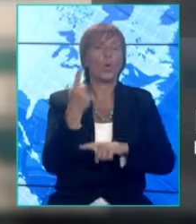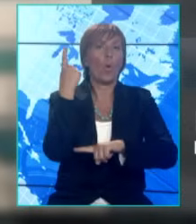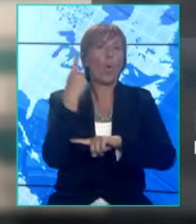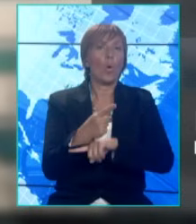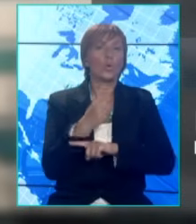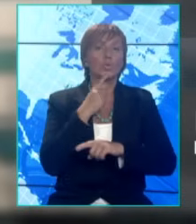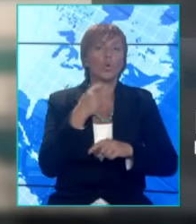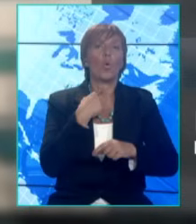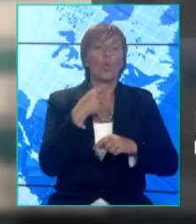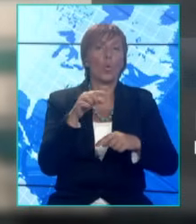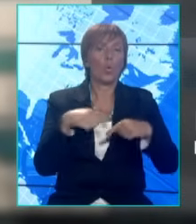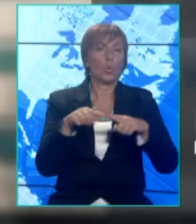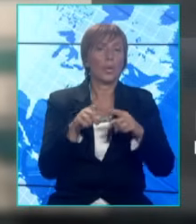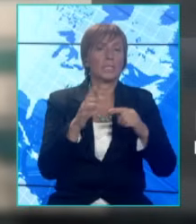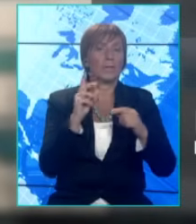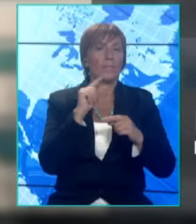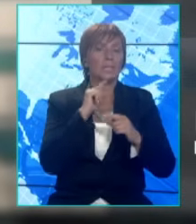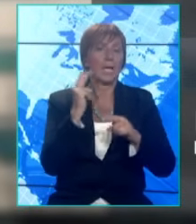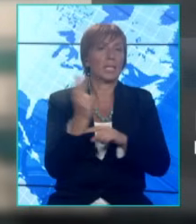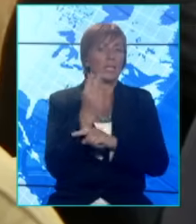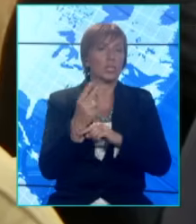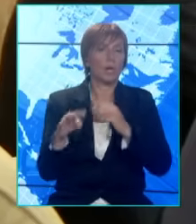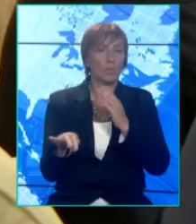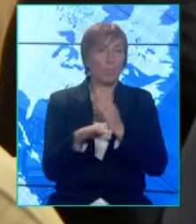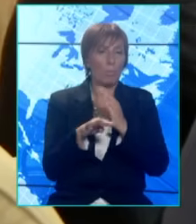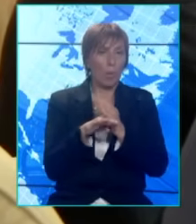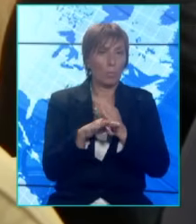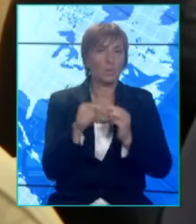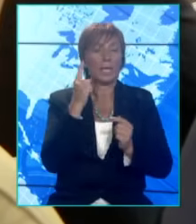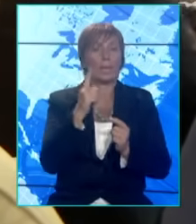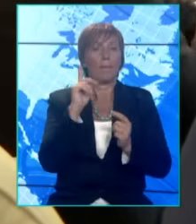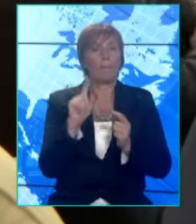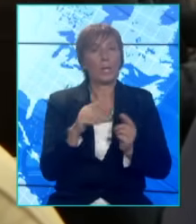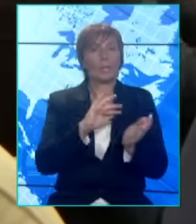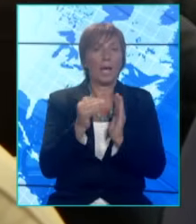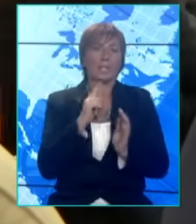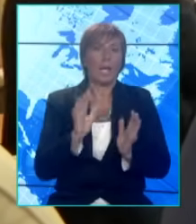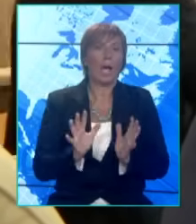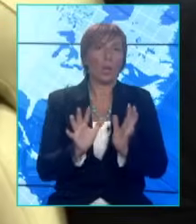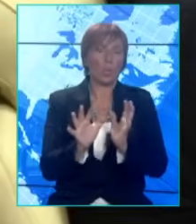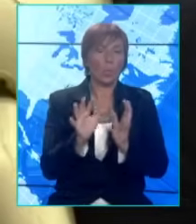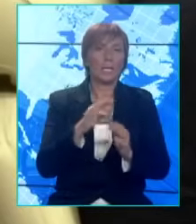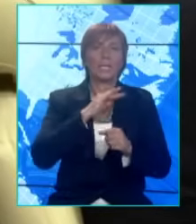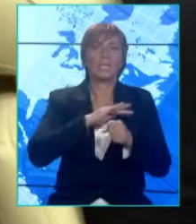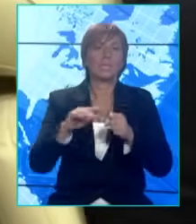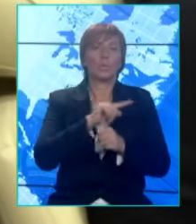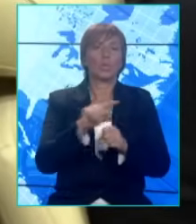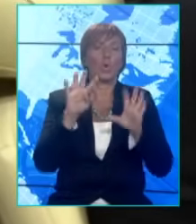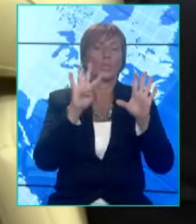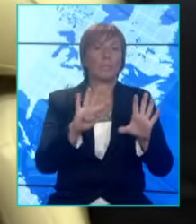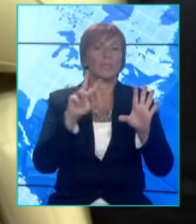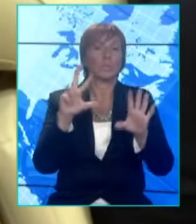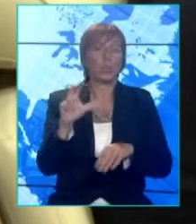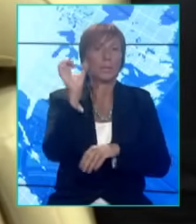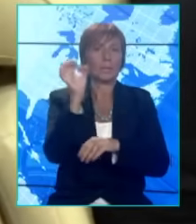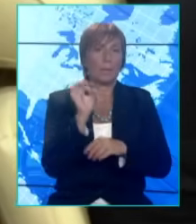u konkurencijskom vijeću i vijeću za državnu pomoć. Jedna po jedna reforma, svaka na guranje agendu je ispunila do